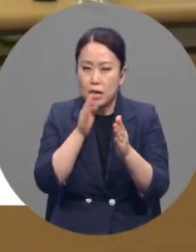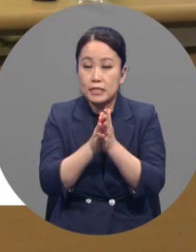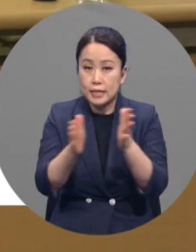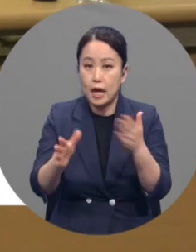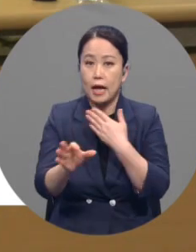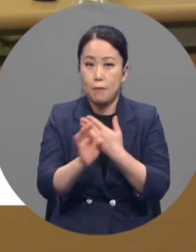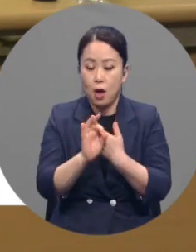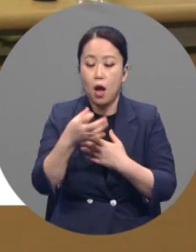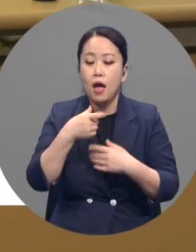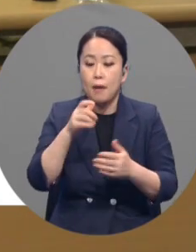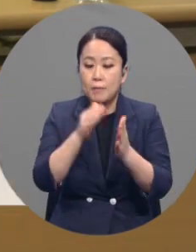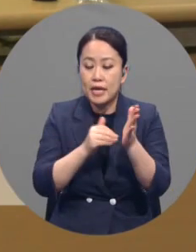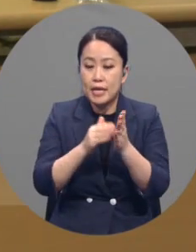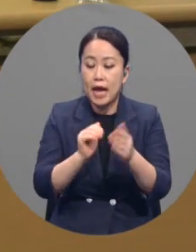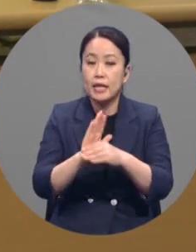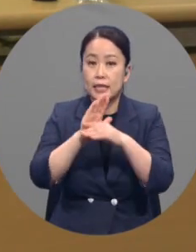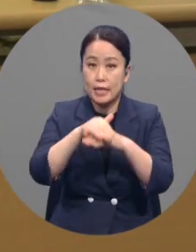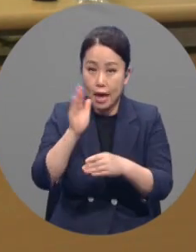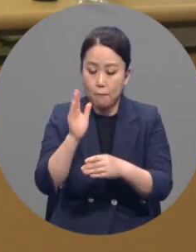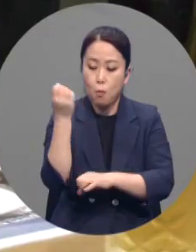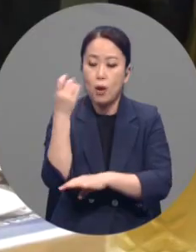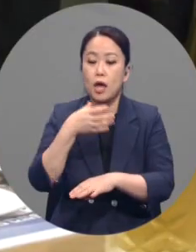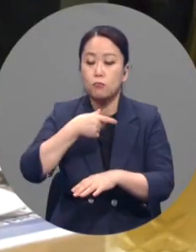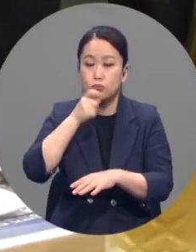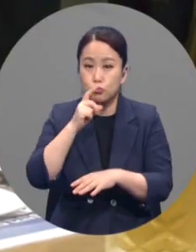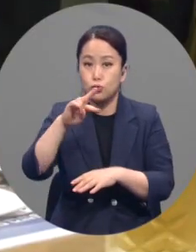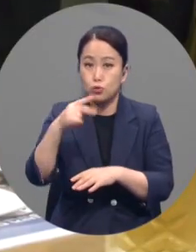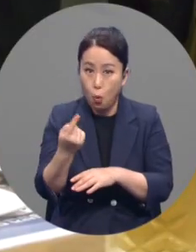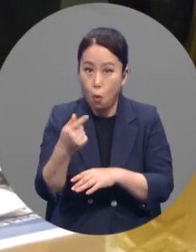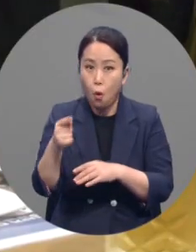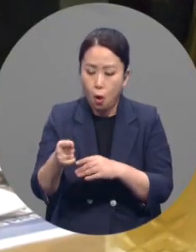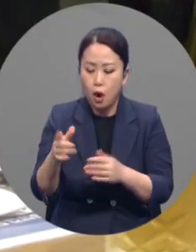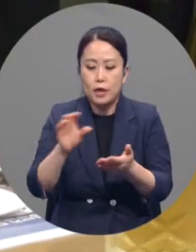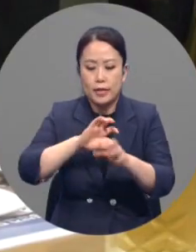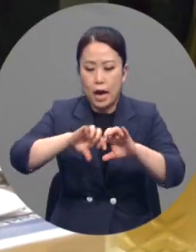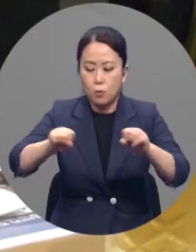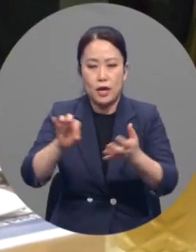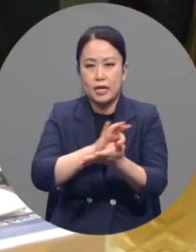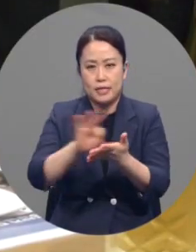밀양댐 원수 공급도 별도의 예산 투입 없이 가능하다고 설명했습니다.